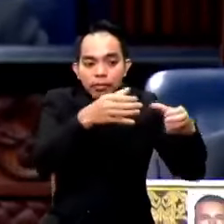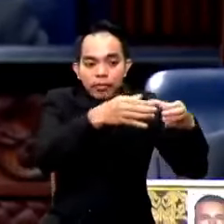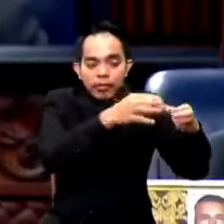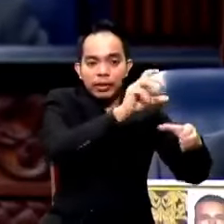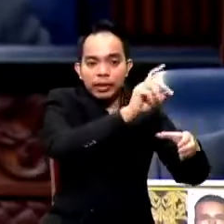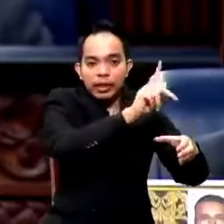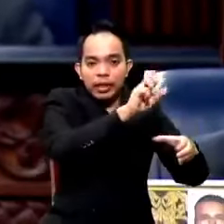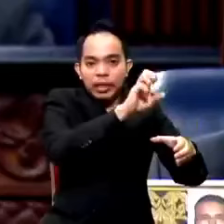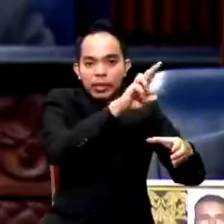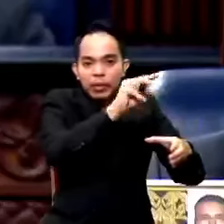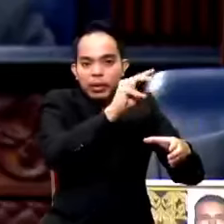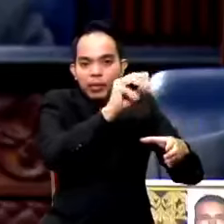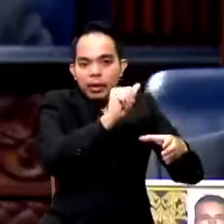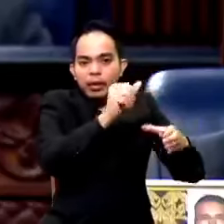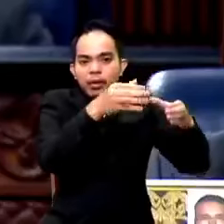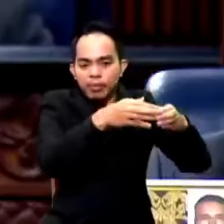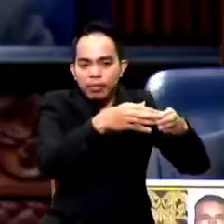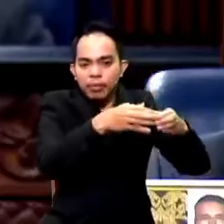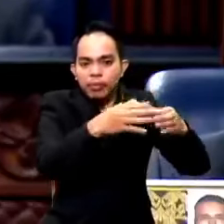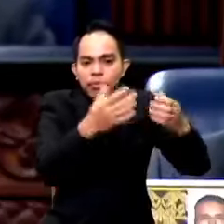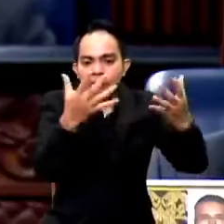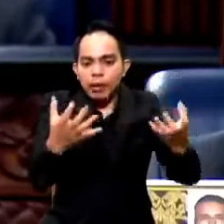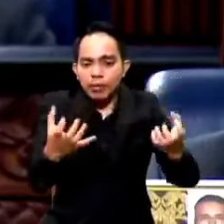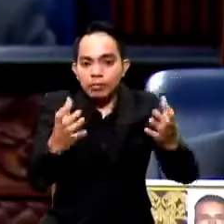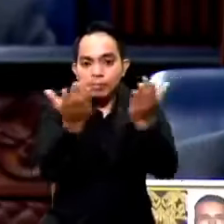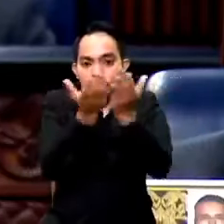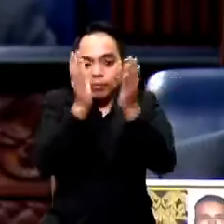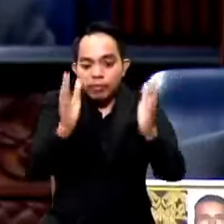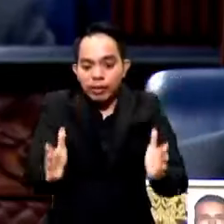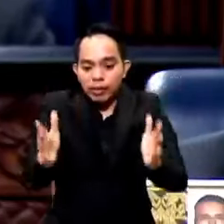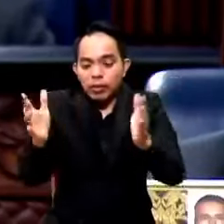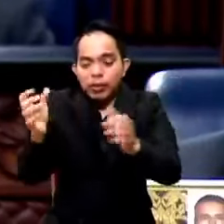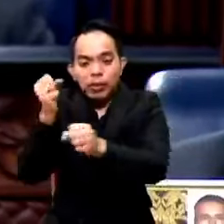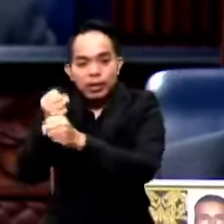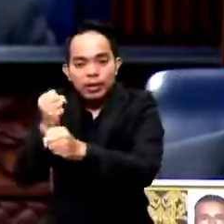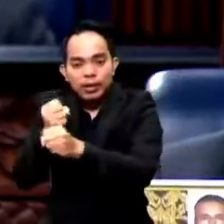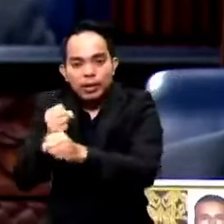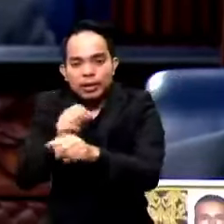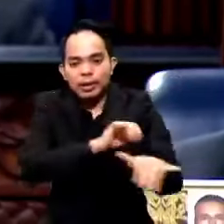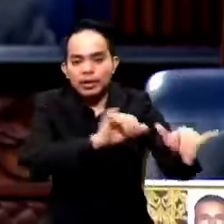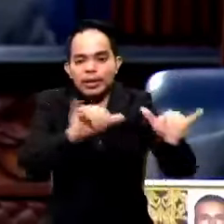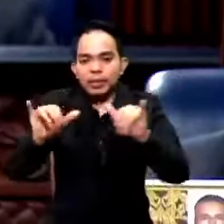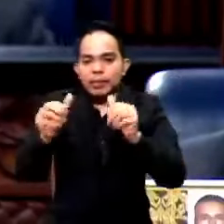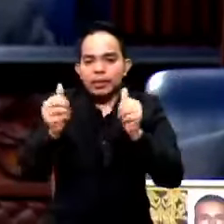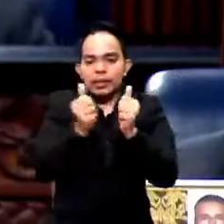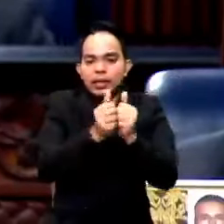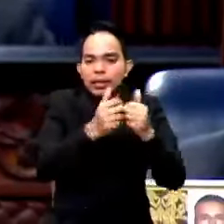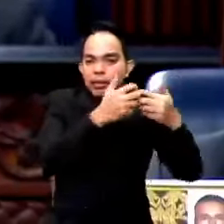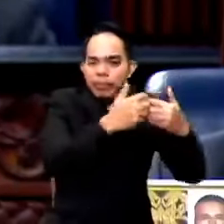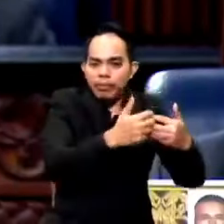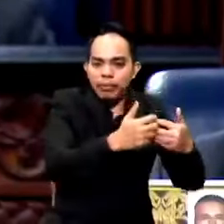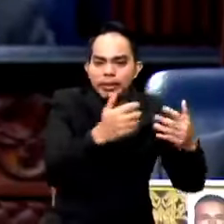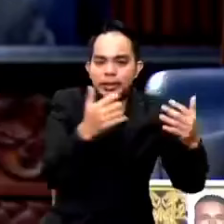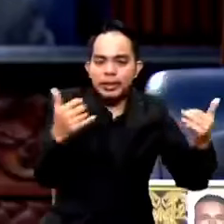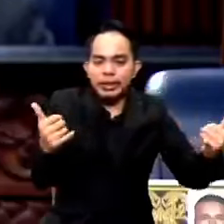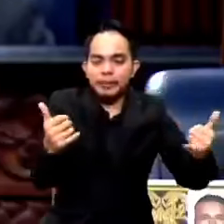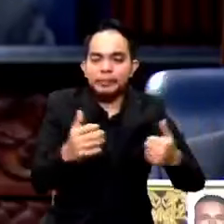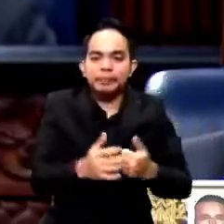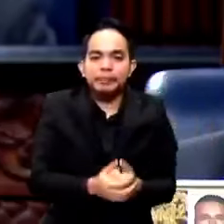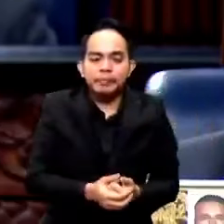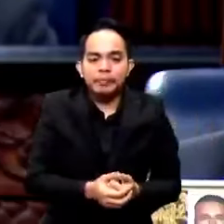memperkukuhkan kebolehpasaran graduan dan pekerja selaras dengan kehendak industri semasa